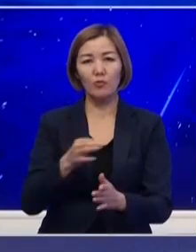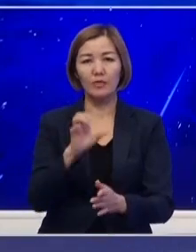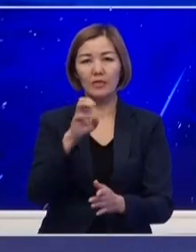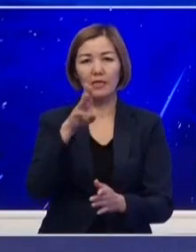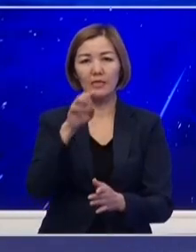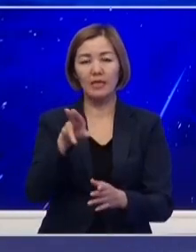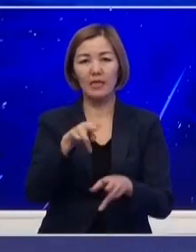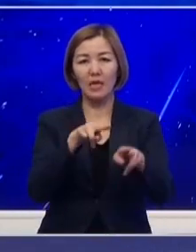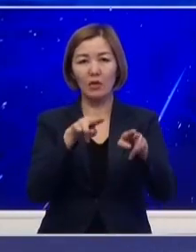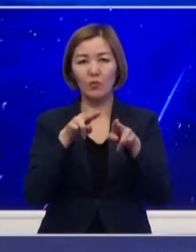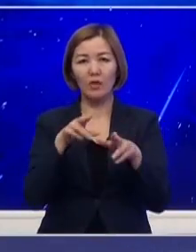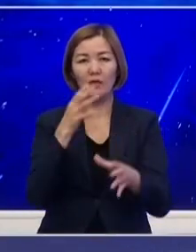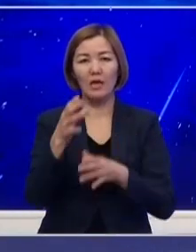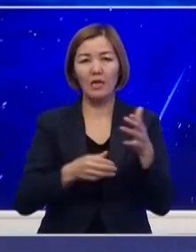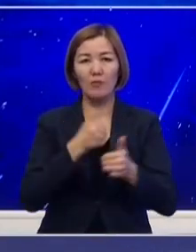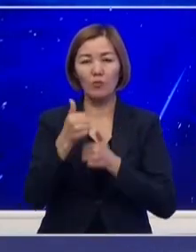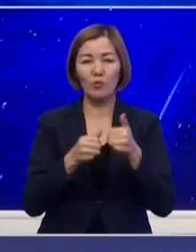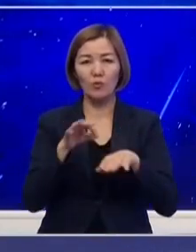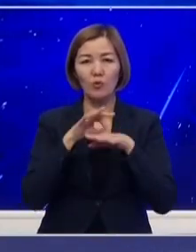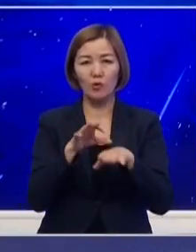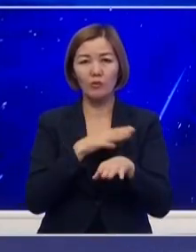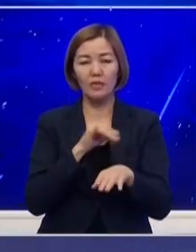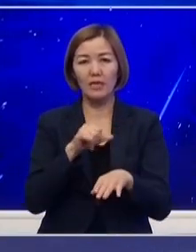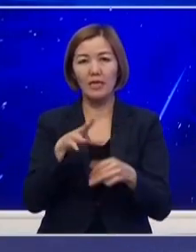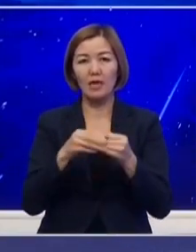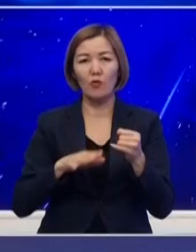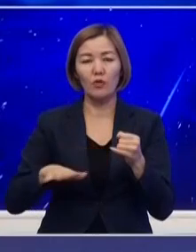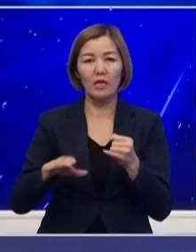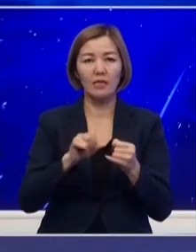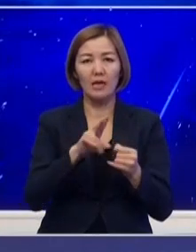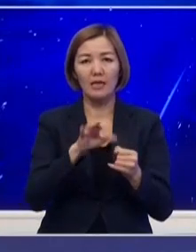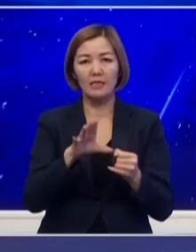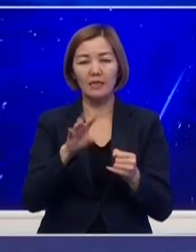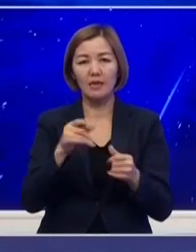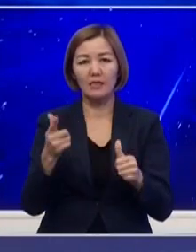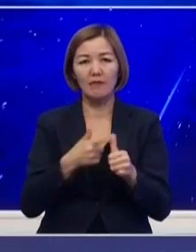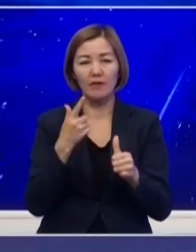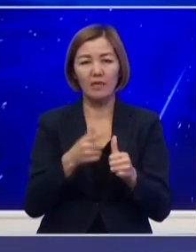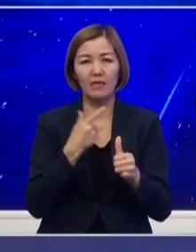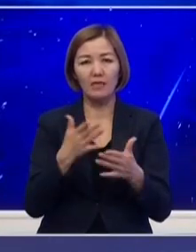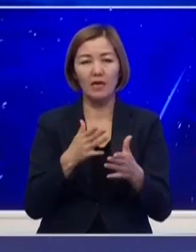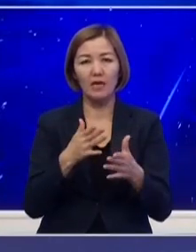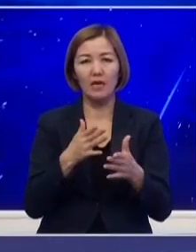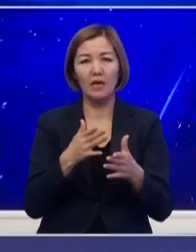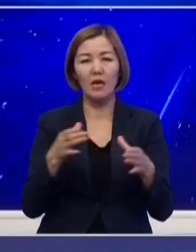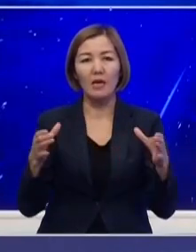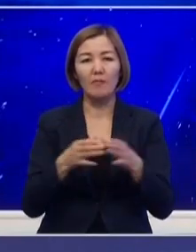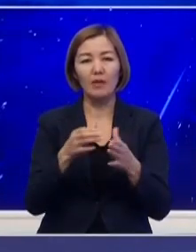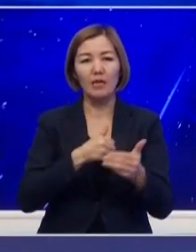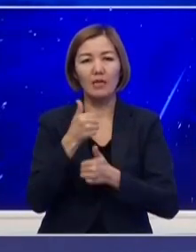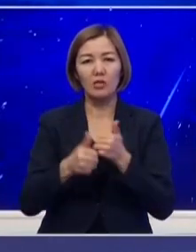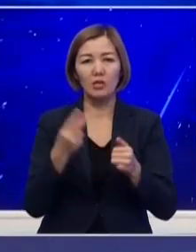Алматы облысында стенд атудан әлем кубығы өтіп жатыр. Іле ауданындағы Александр Асанов атындағы ату кубығындағы мергендер